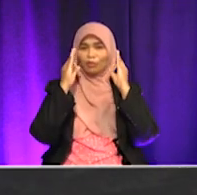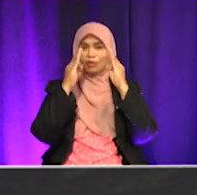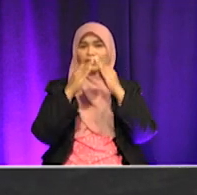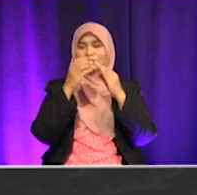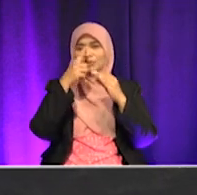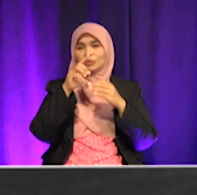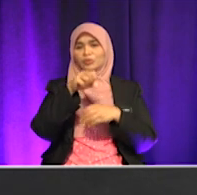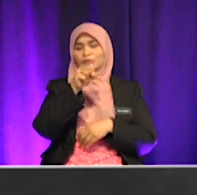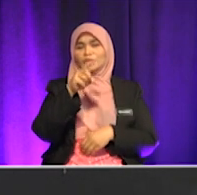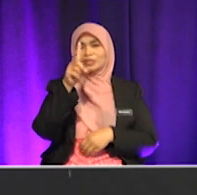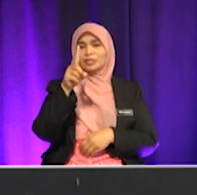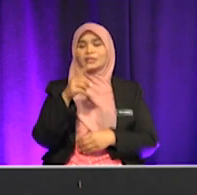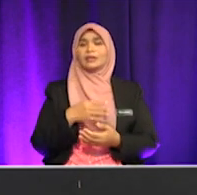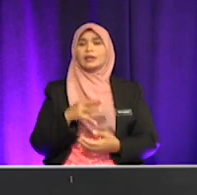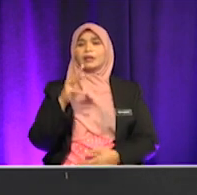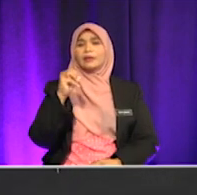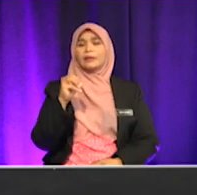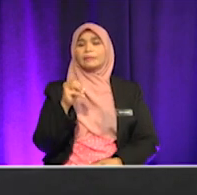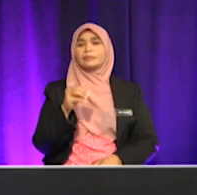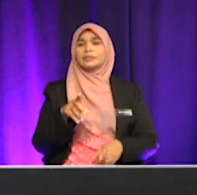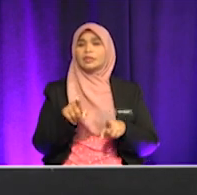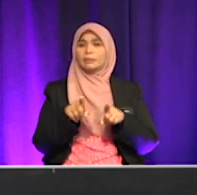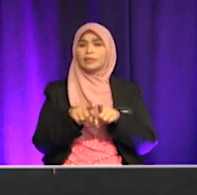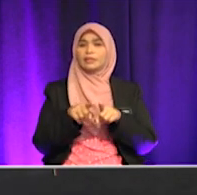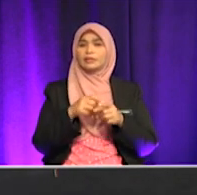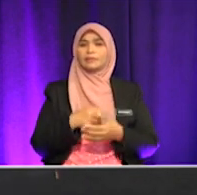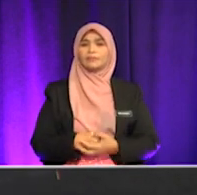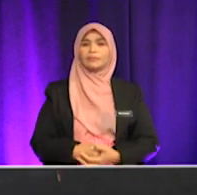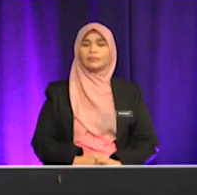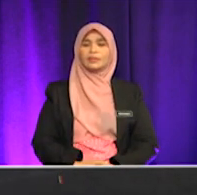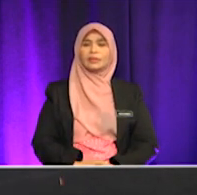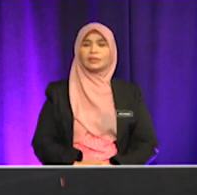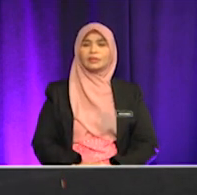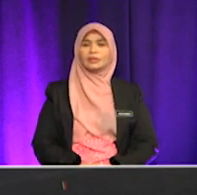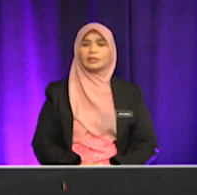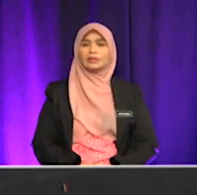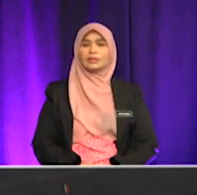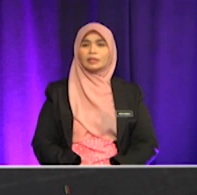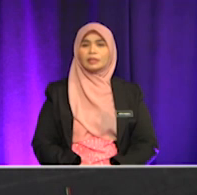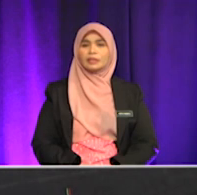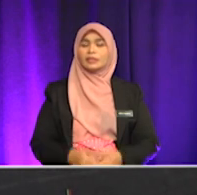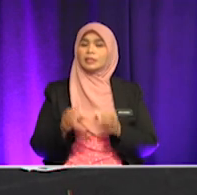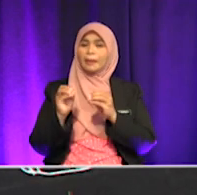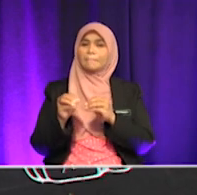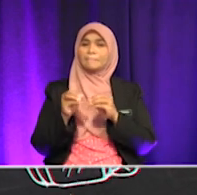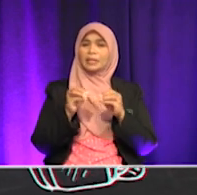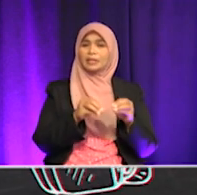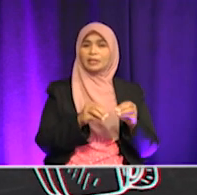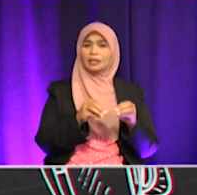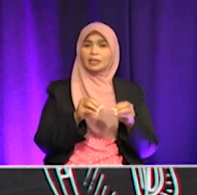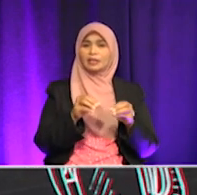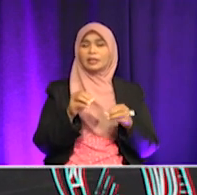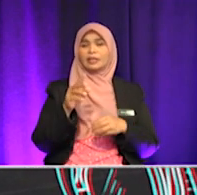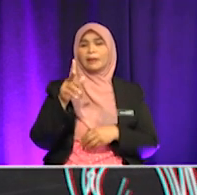M bersamaan dengan Q tolak P. Okey, sama dengan jawapan saya, Ifan. Okey, hanya kita pindahkan apa? Kita pindahkan